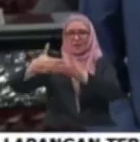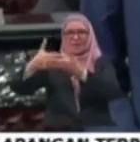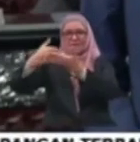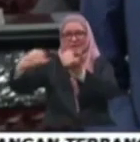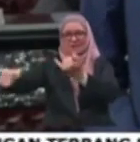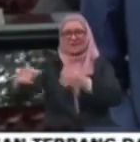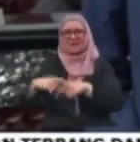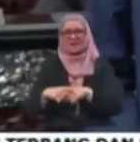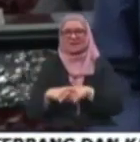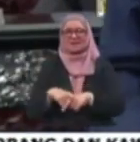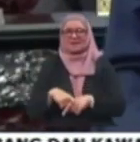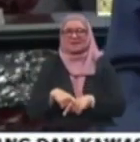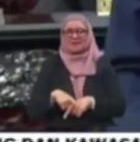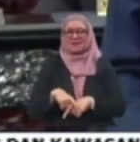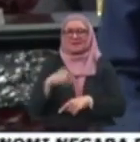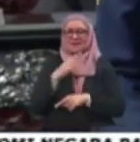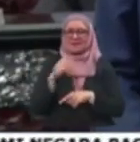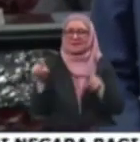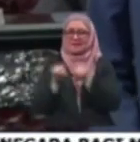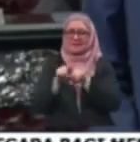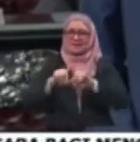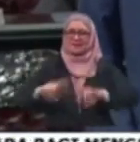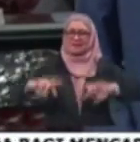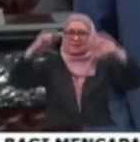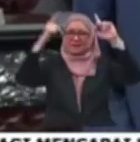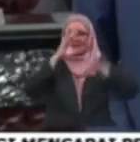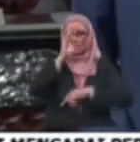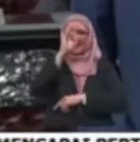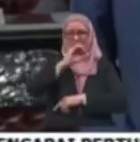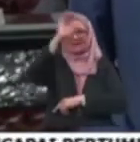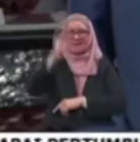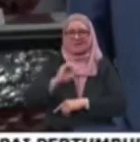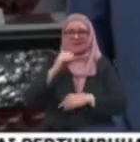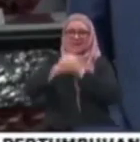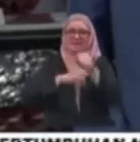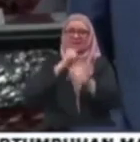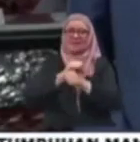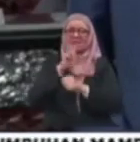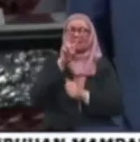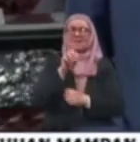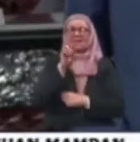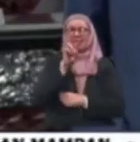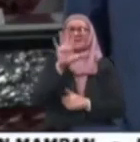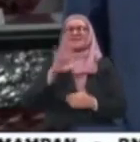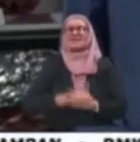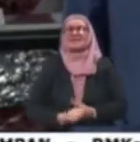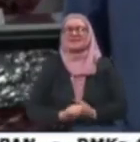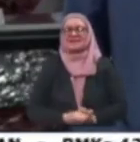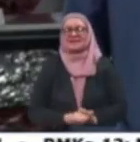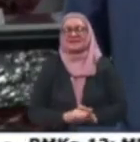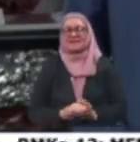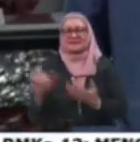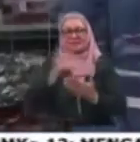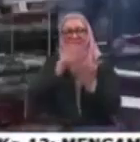end-to-end meningkatkan kepada 80% pada tahun 2025.